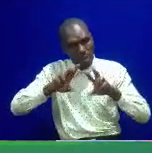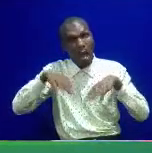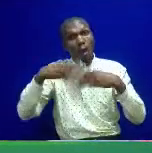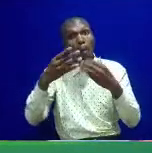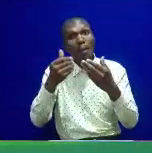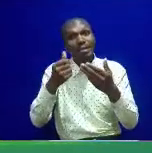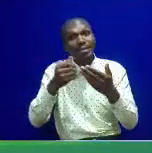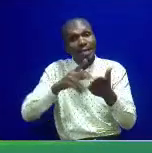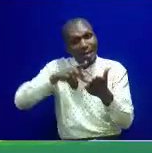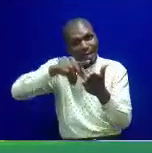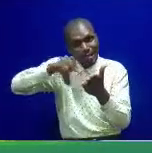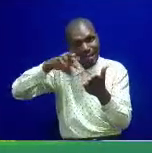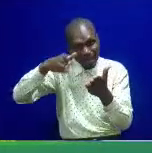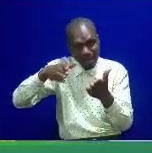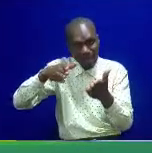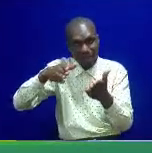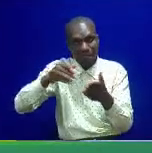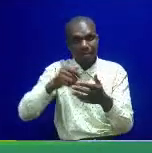ngapi ilitumwa,